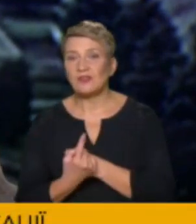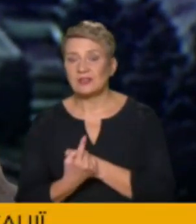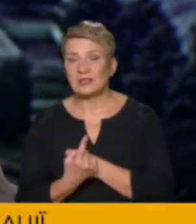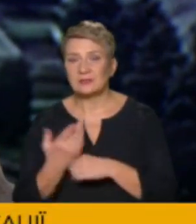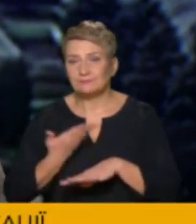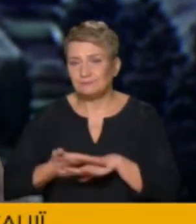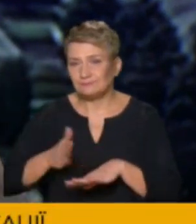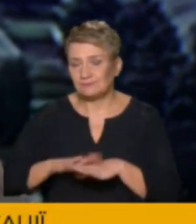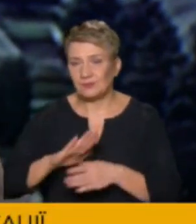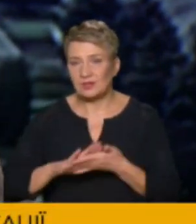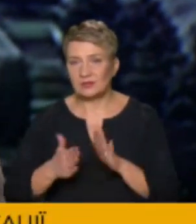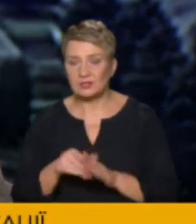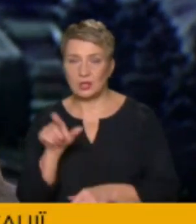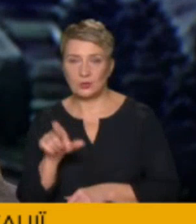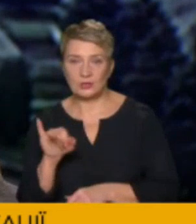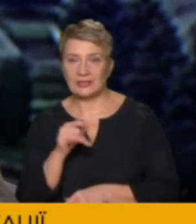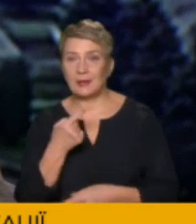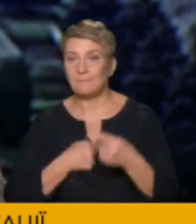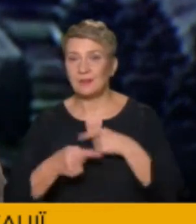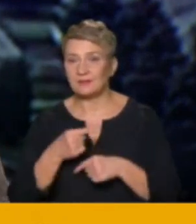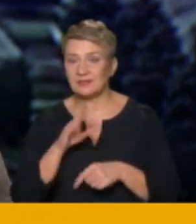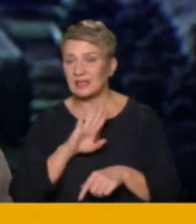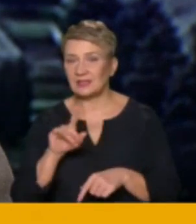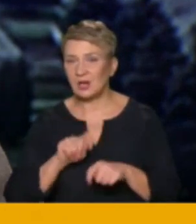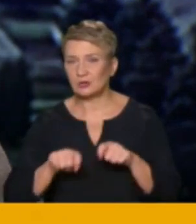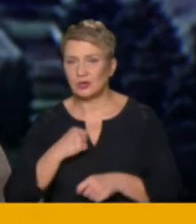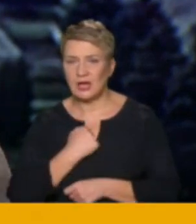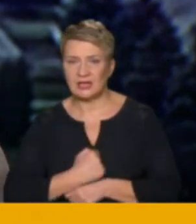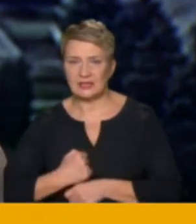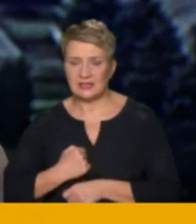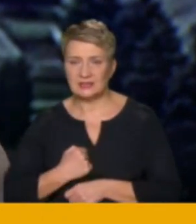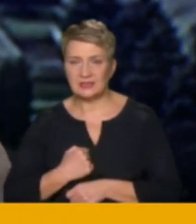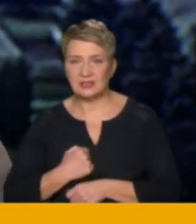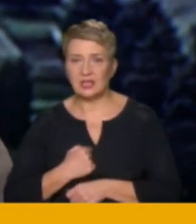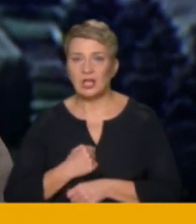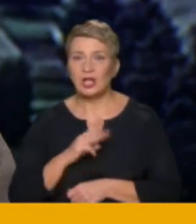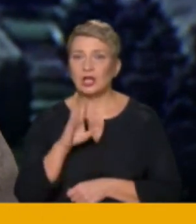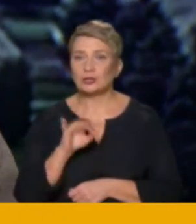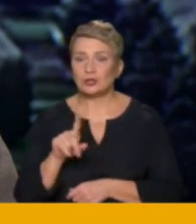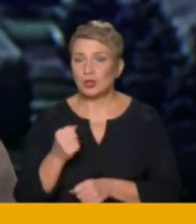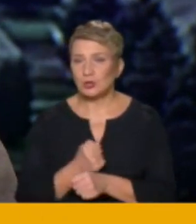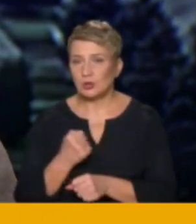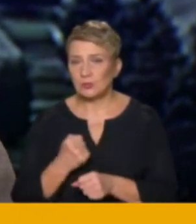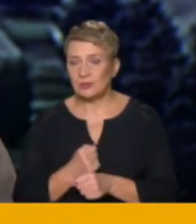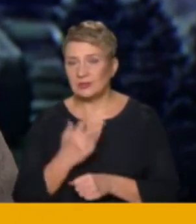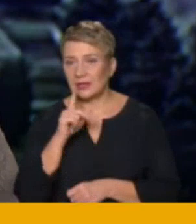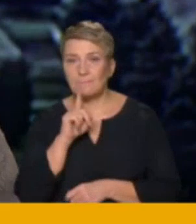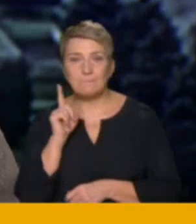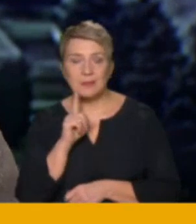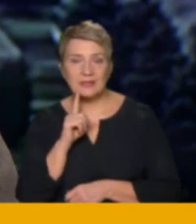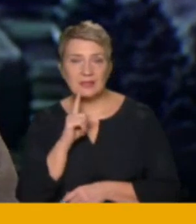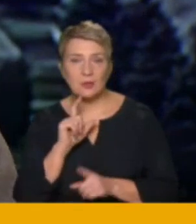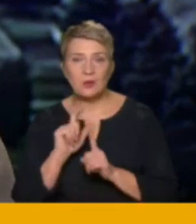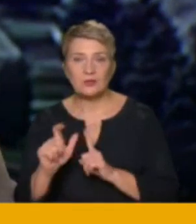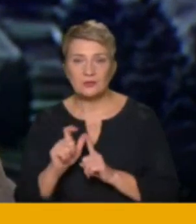ситуація, наприклад, людина повернулася, якась є неконтрольована агресія, що з цим робити, да? Як підлітку реагувати, бо в нього є